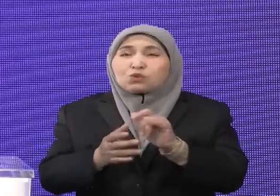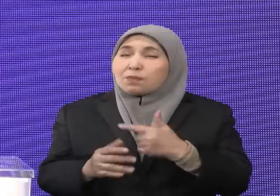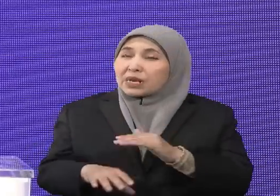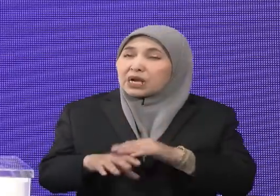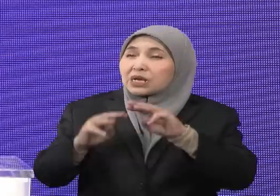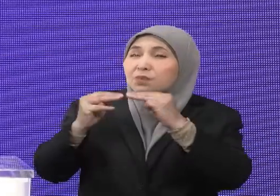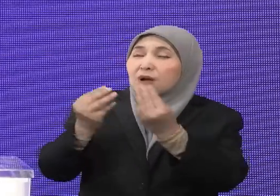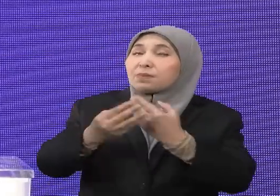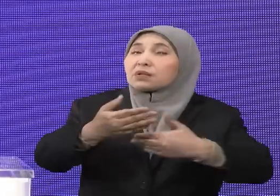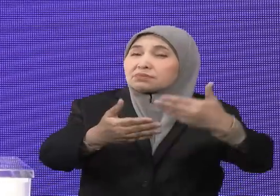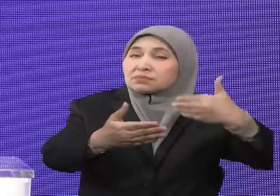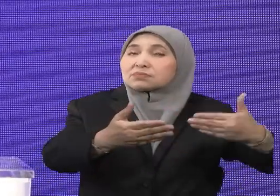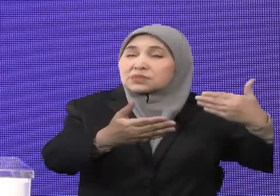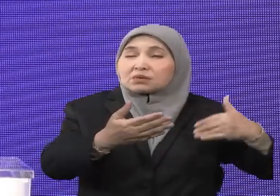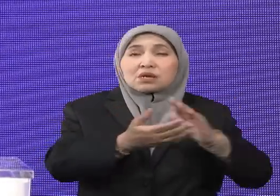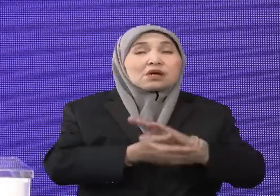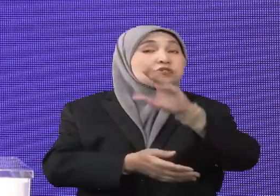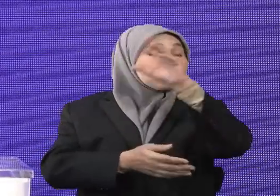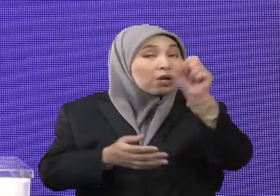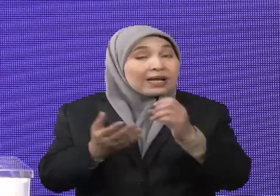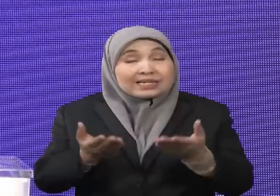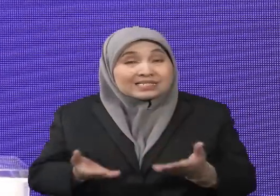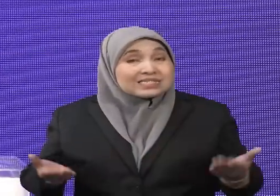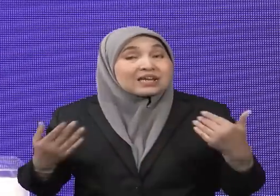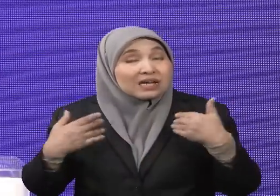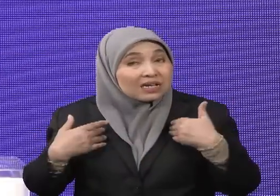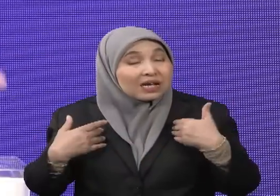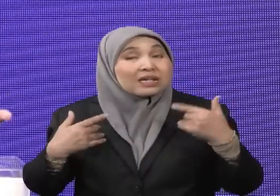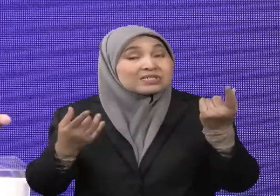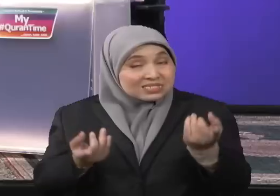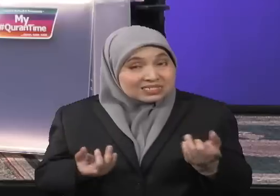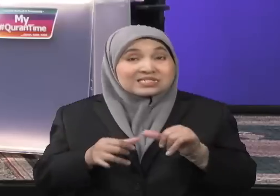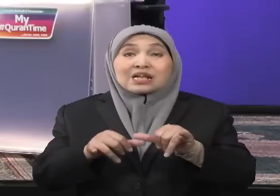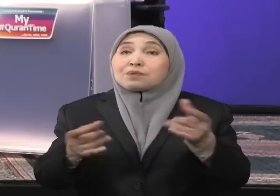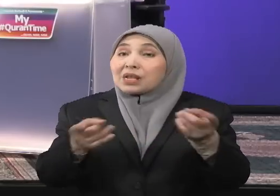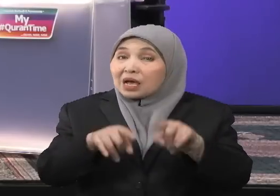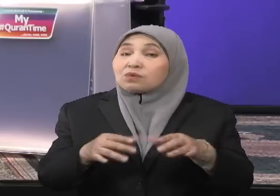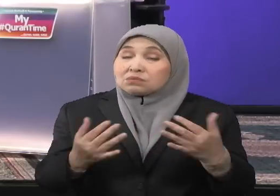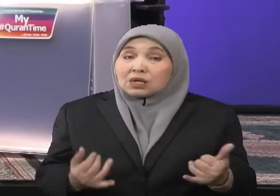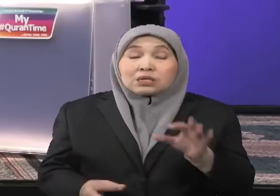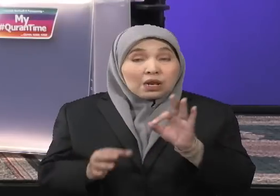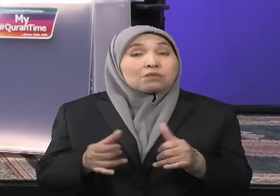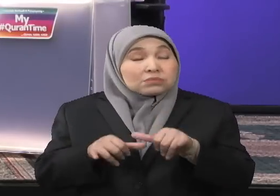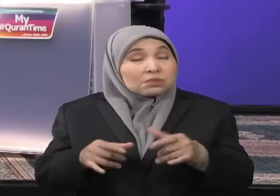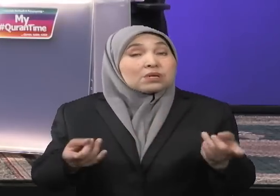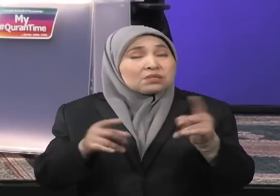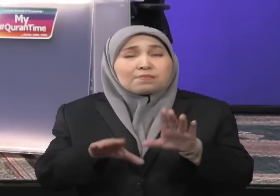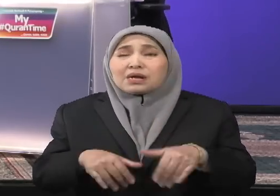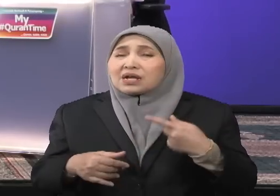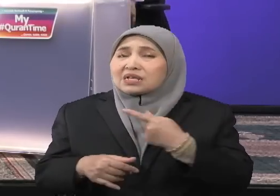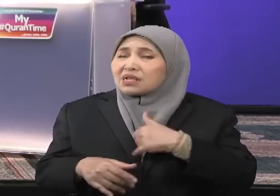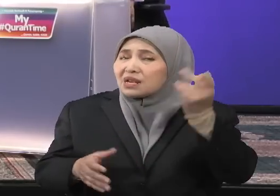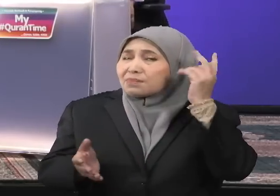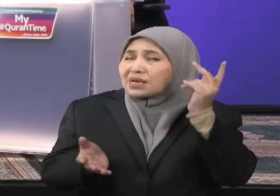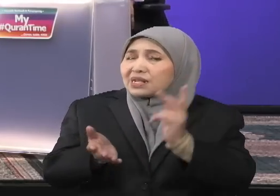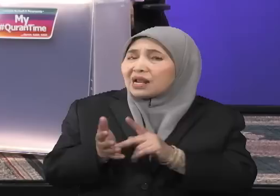kaum-kaum yang sebelum ini jadi soalnya di sini adakah adakah fenomena ini masih berlaku dan jikalau dia masih berlaku saat Bagaimana untuk kita mengenali